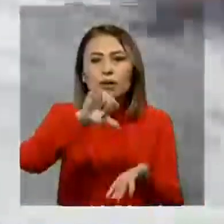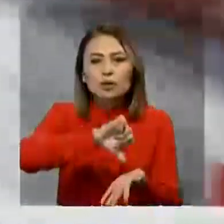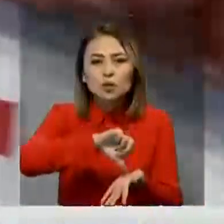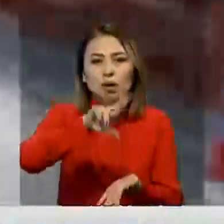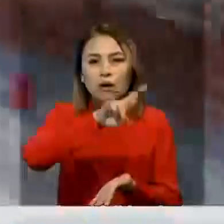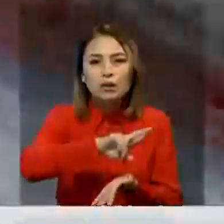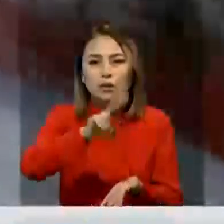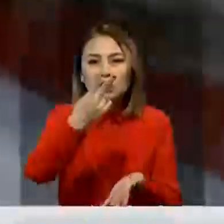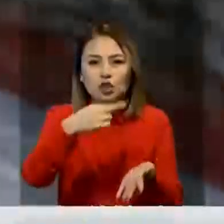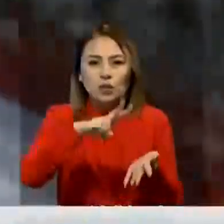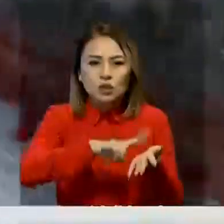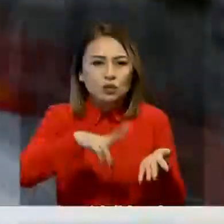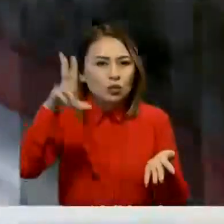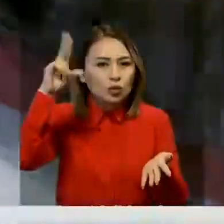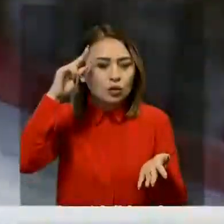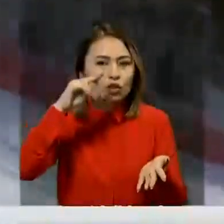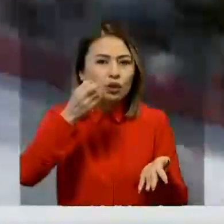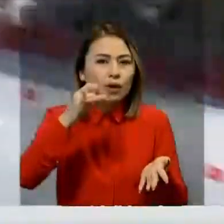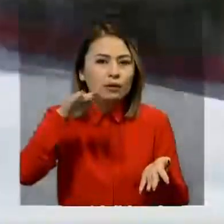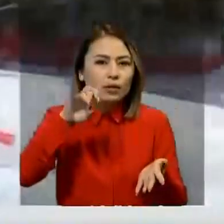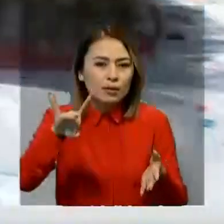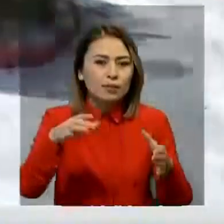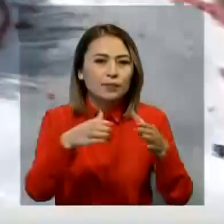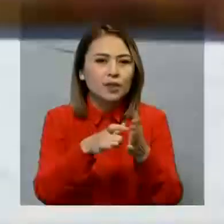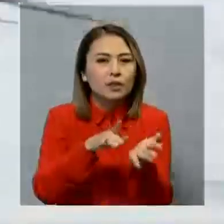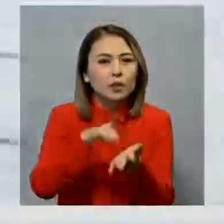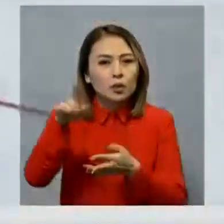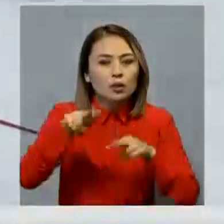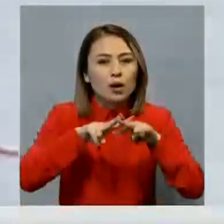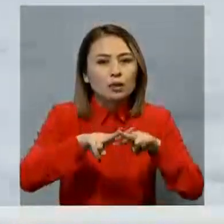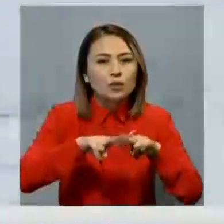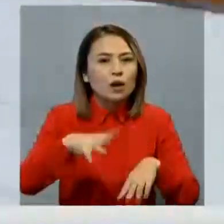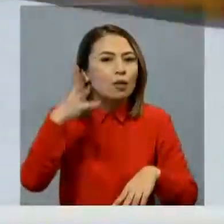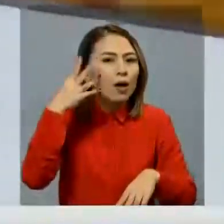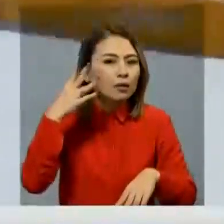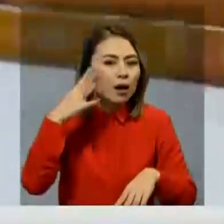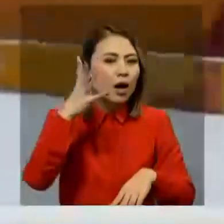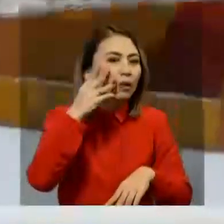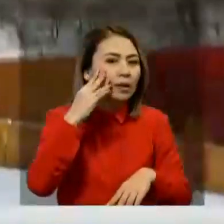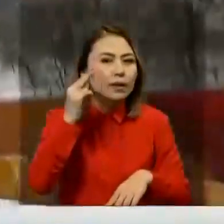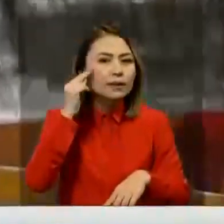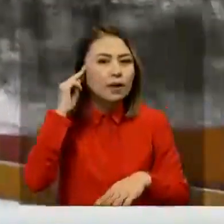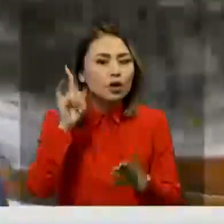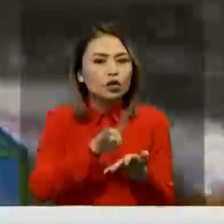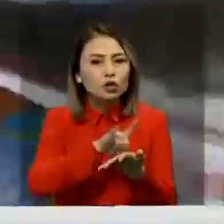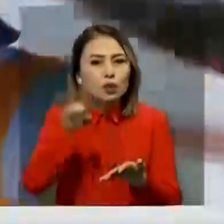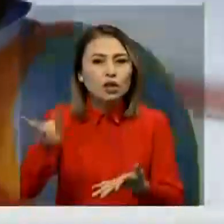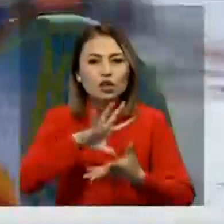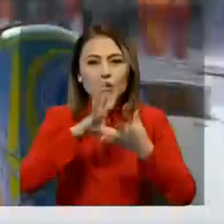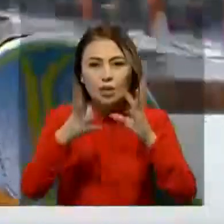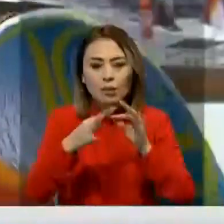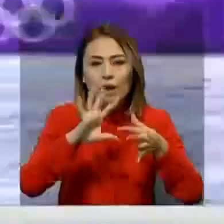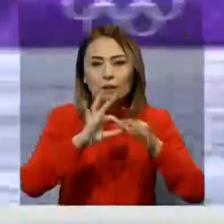олимпиадаға қатысушылар қаңтардың 27-сі күні чартерлік рейспен елордадан алдымен Алматыға, Алматыдан Қытайға